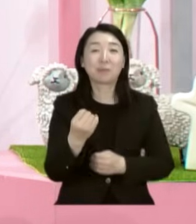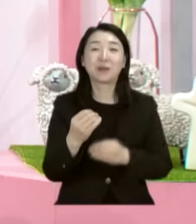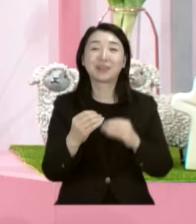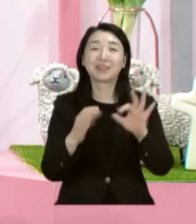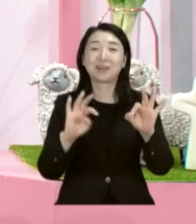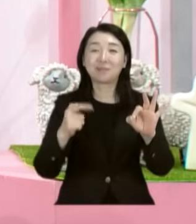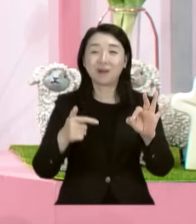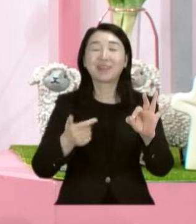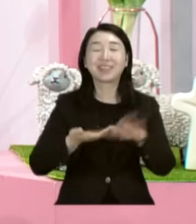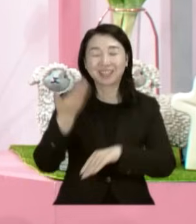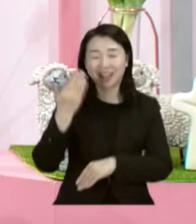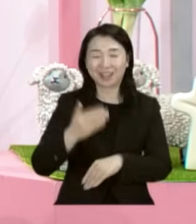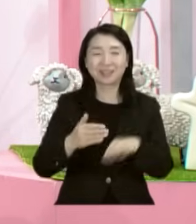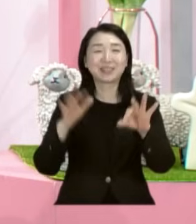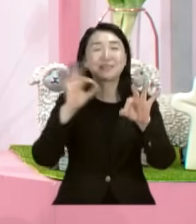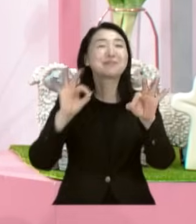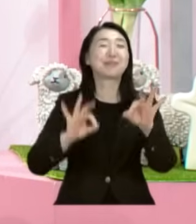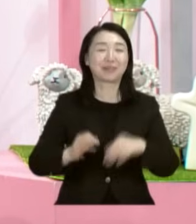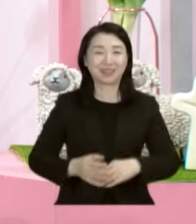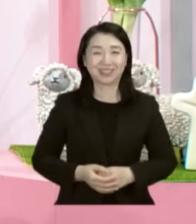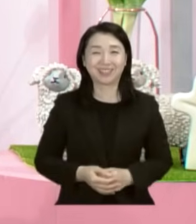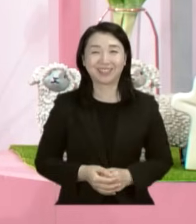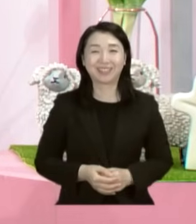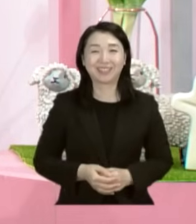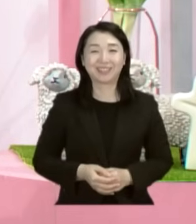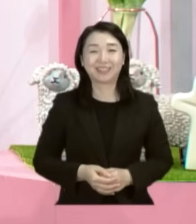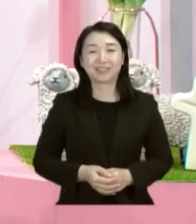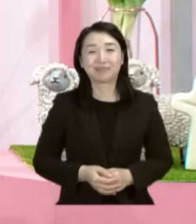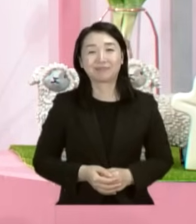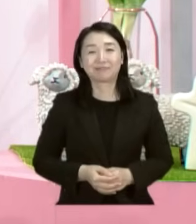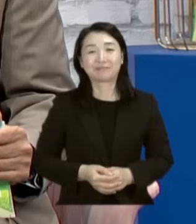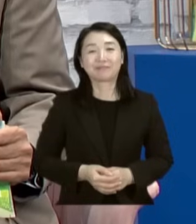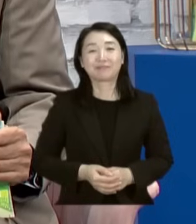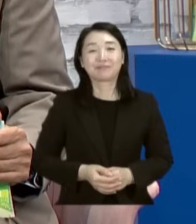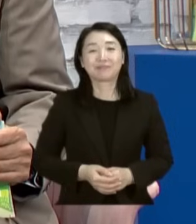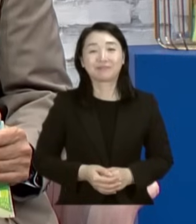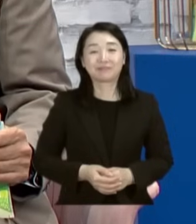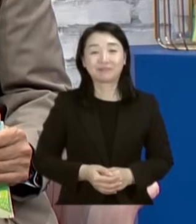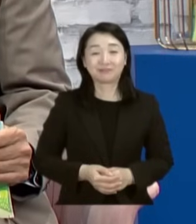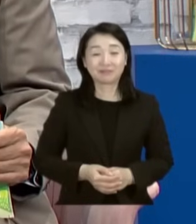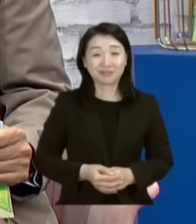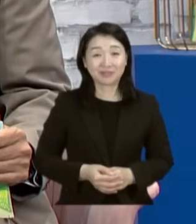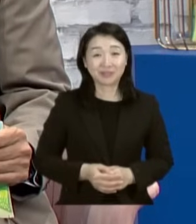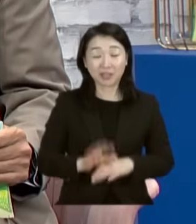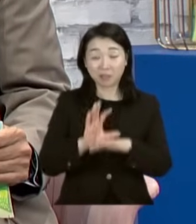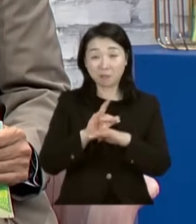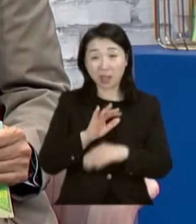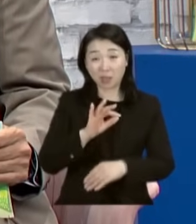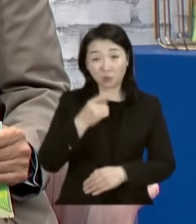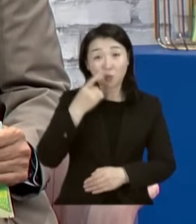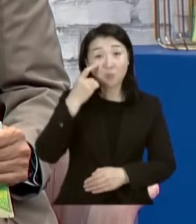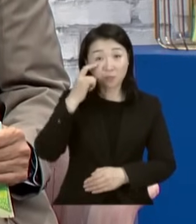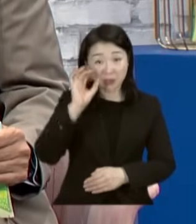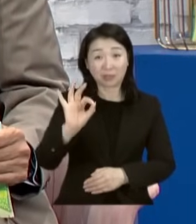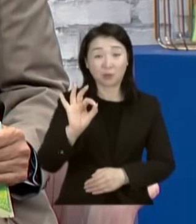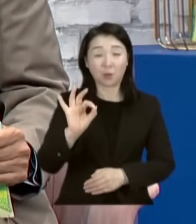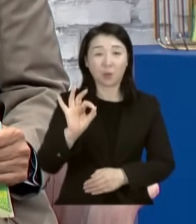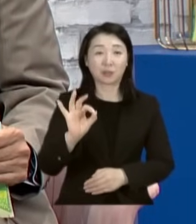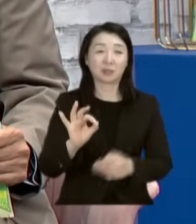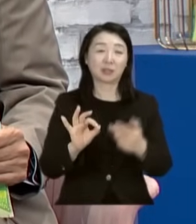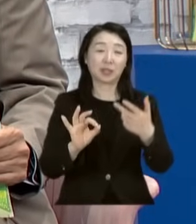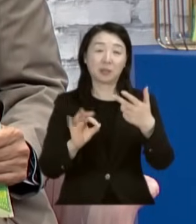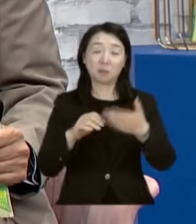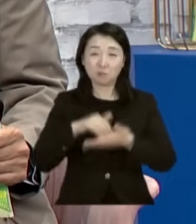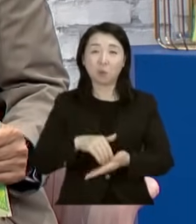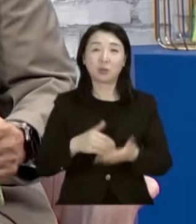편 10편 이상 봤죠 그럼 10% 아니 그때 그 저는 찾아봤거든요 방송을 그랬더니 그